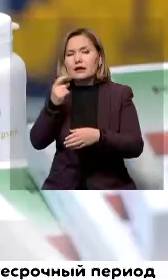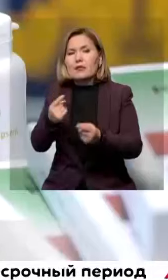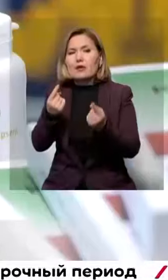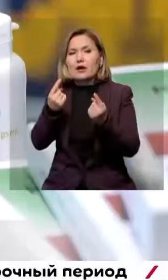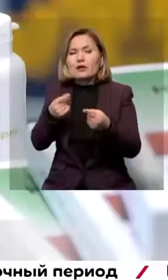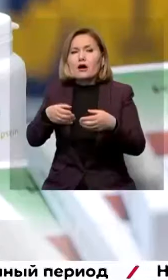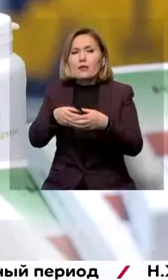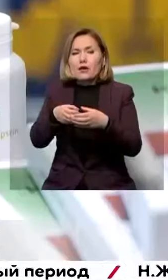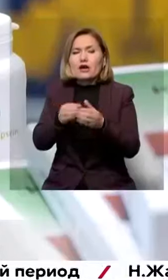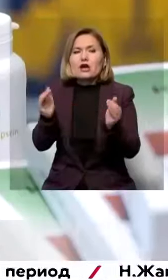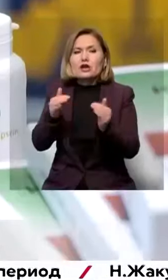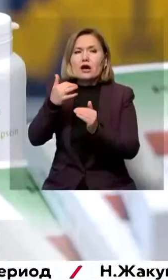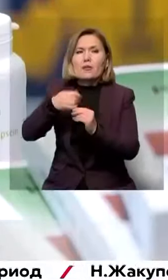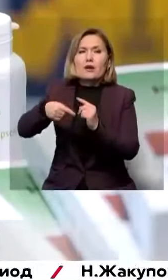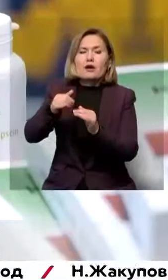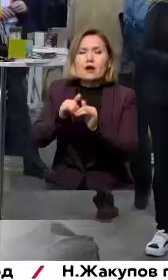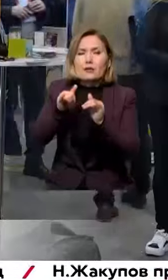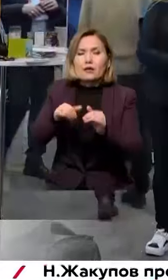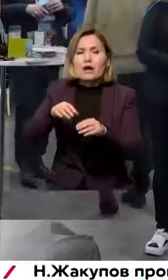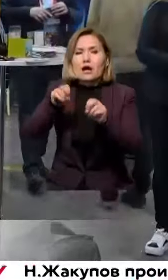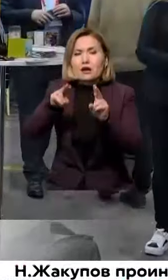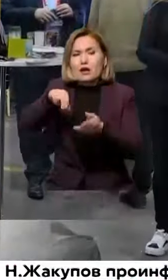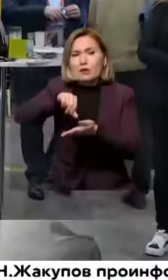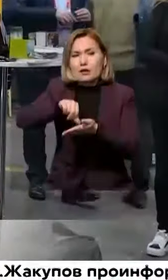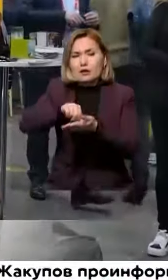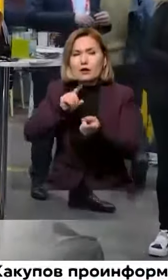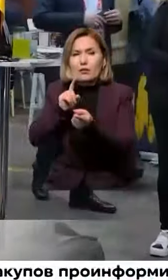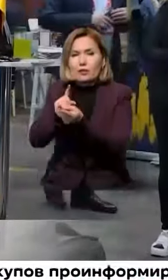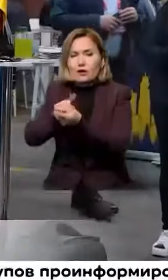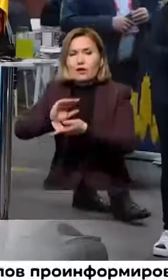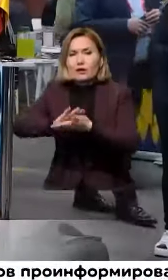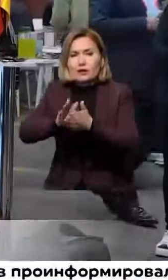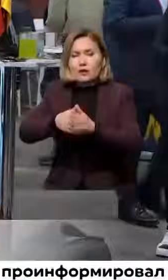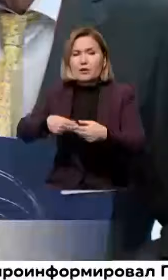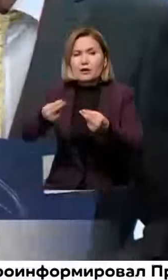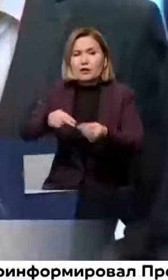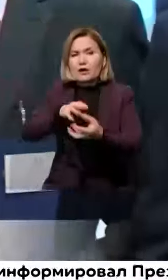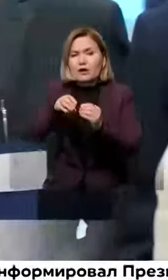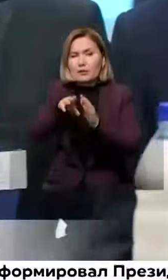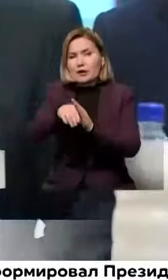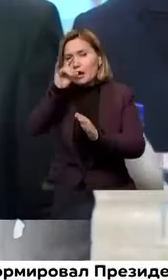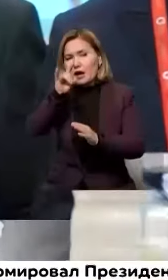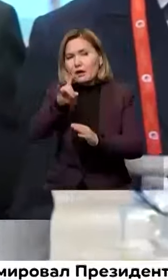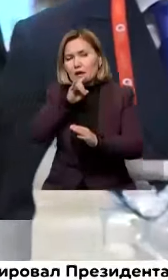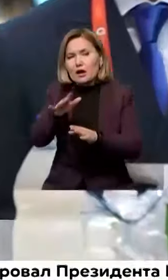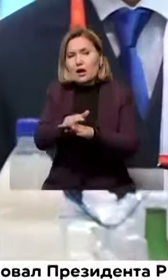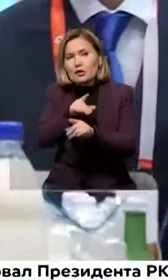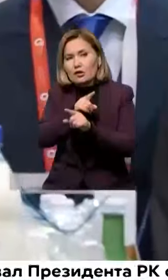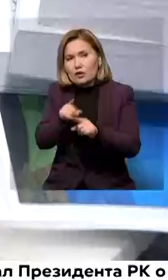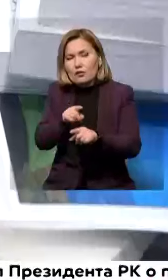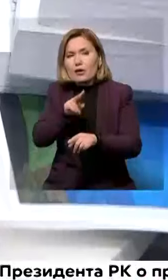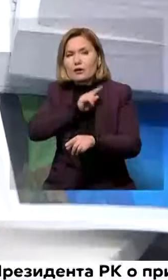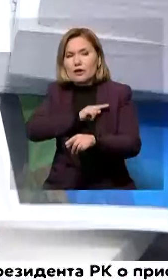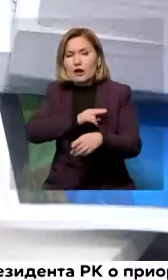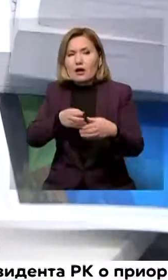іргетасы саналатын шағын және орта бизнес өкілдерімен де бірқатар келісім шарт жасасты. Олардың арасында елімізде көптен бері еңбек етіп келе